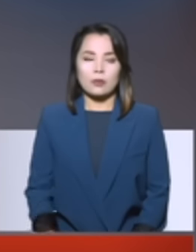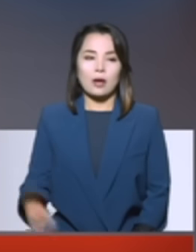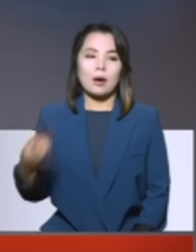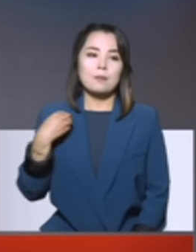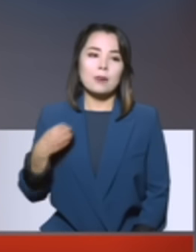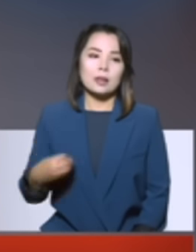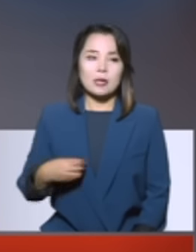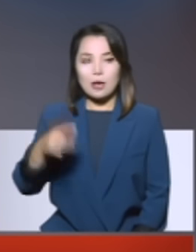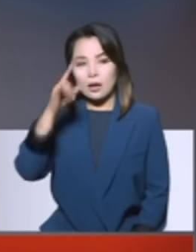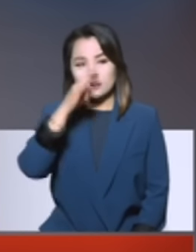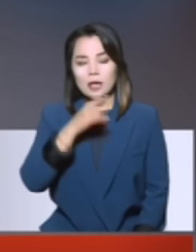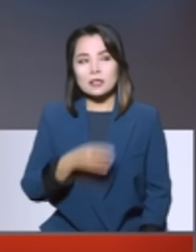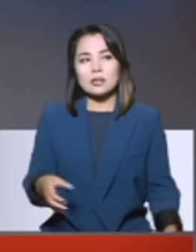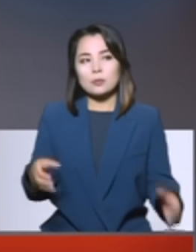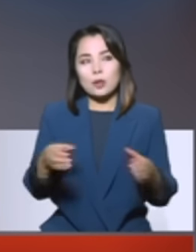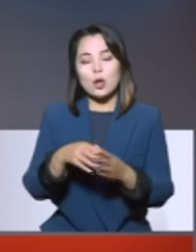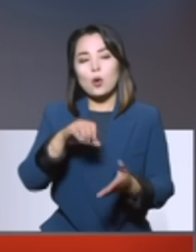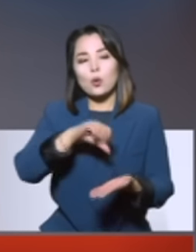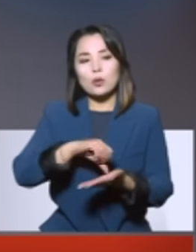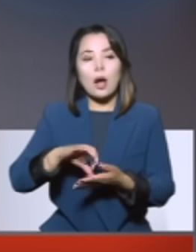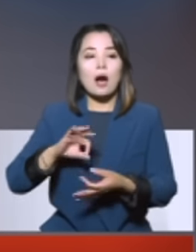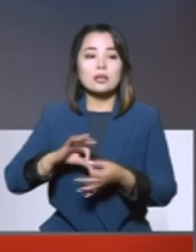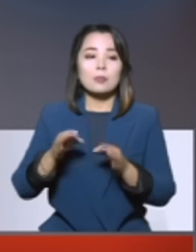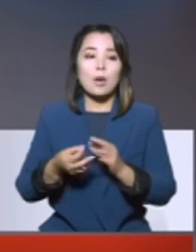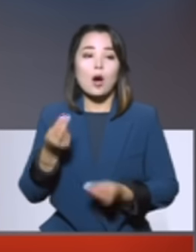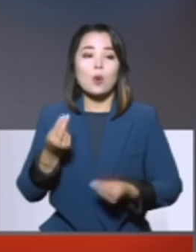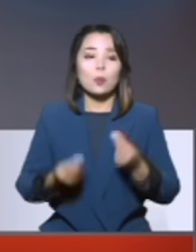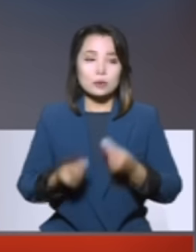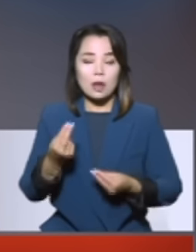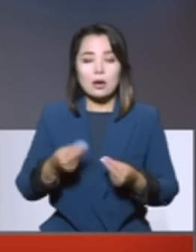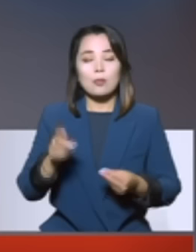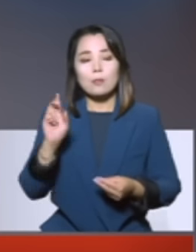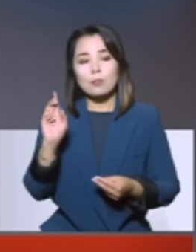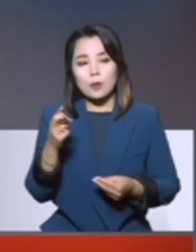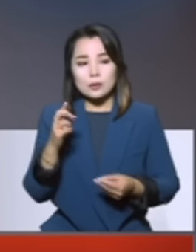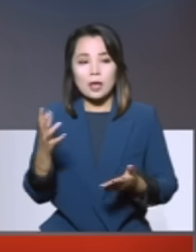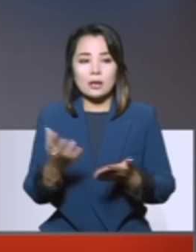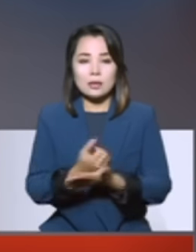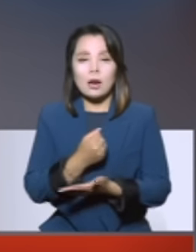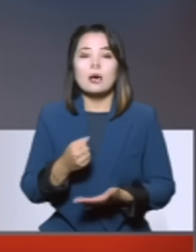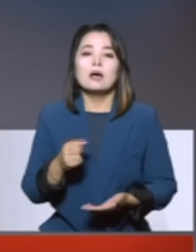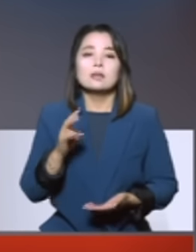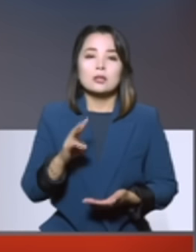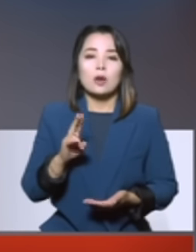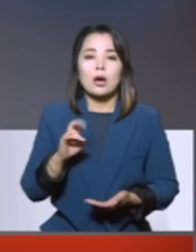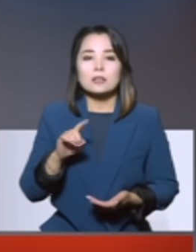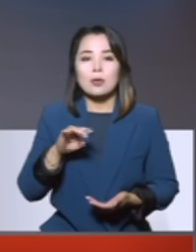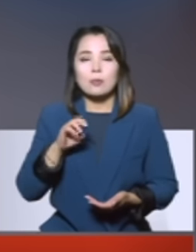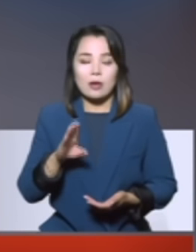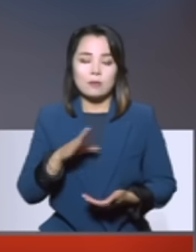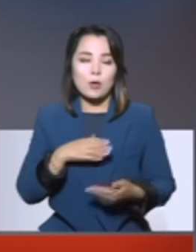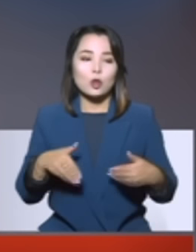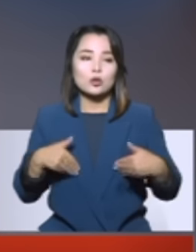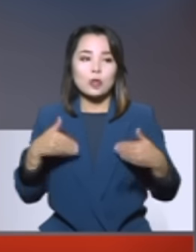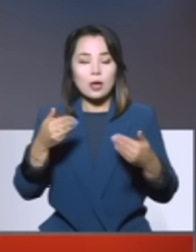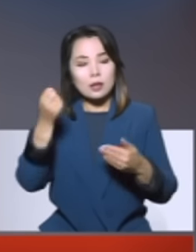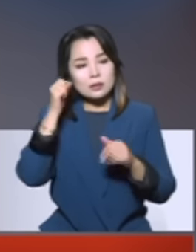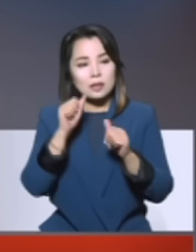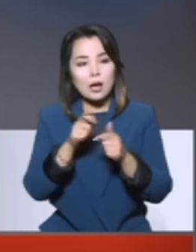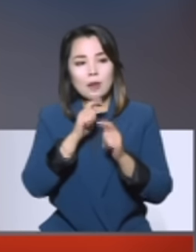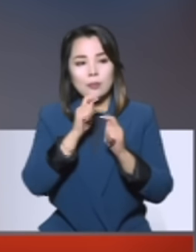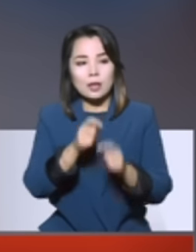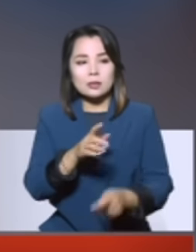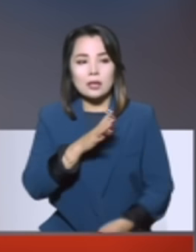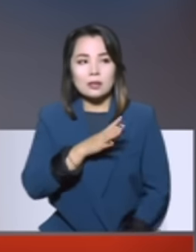Париждегі қазақ диаспорасының өкілдері Олимпиада ойындарының қола жүлдегері Назым Қызайбайды құттықтап, естелік сыйлықтарын